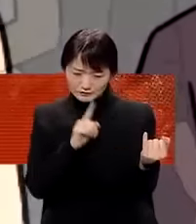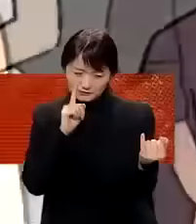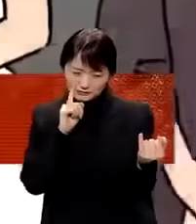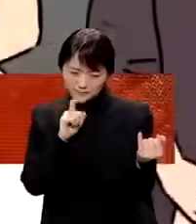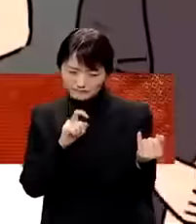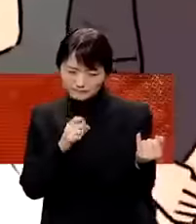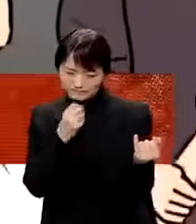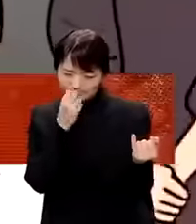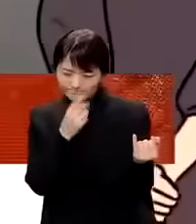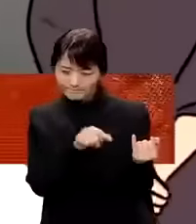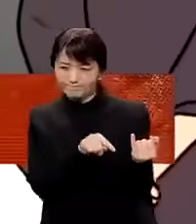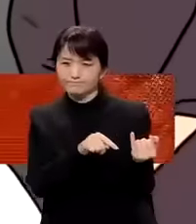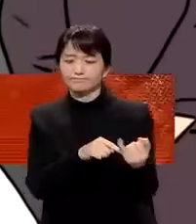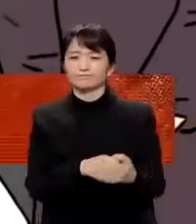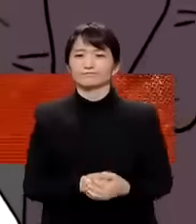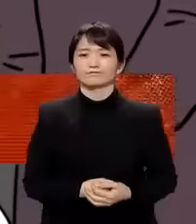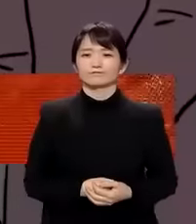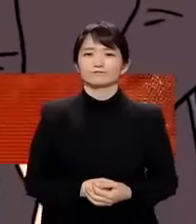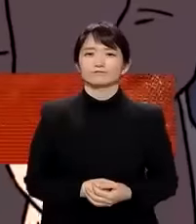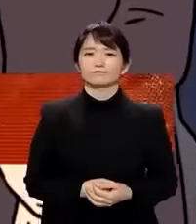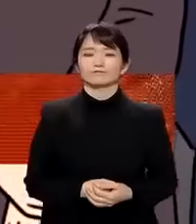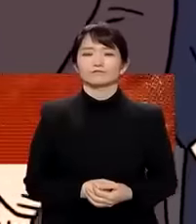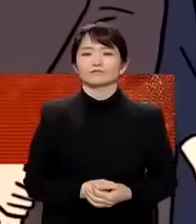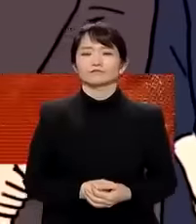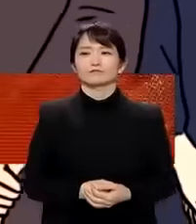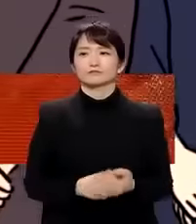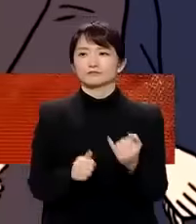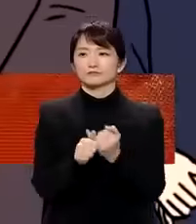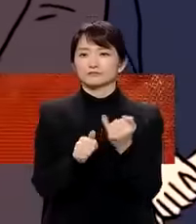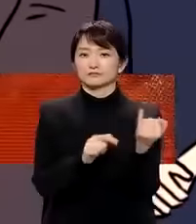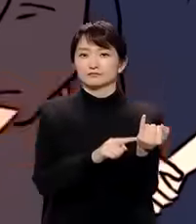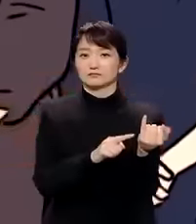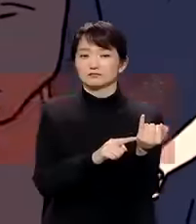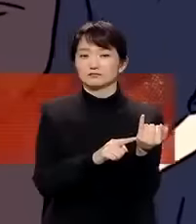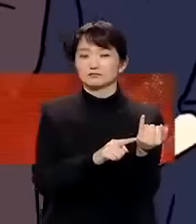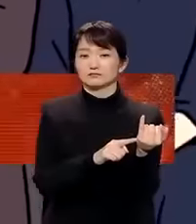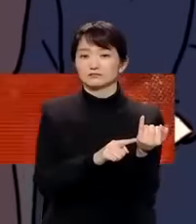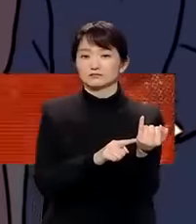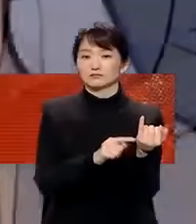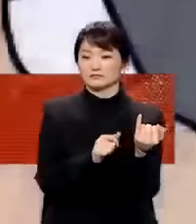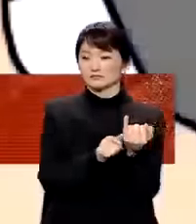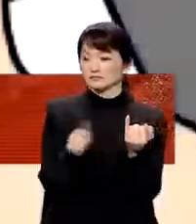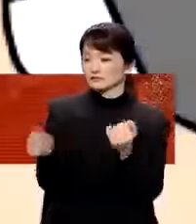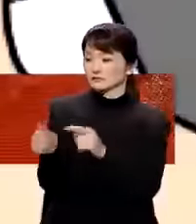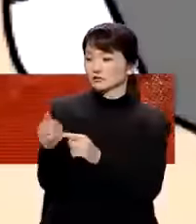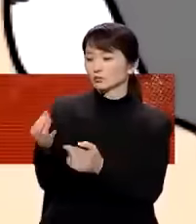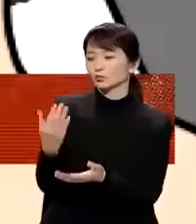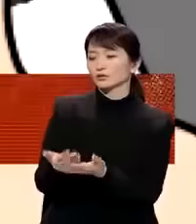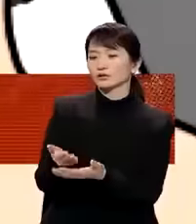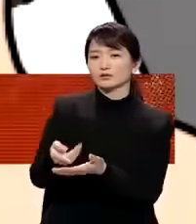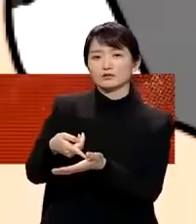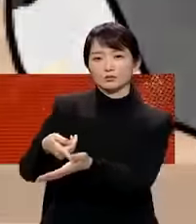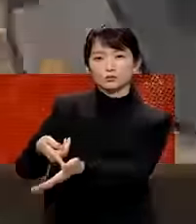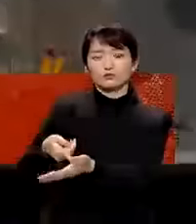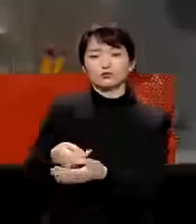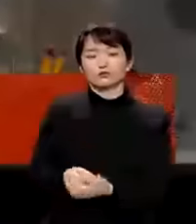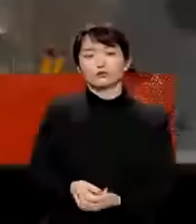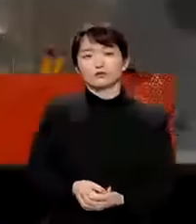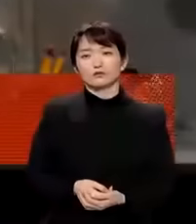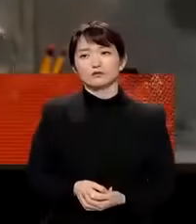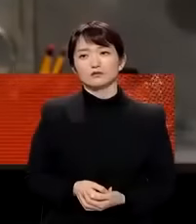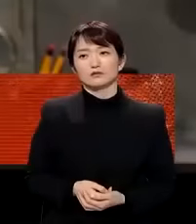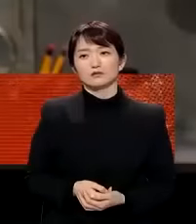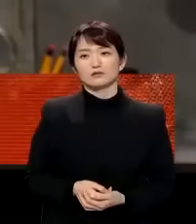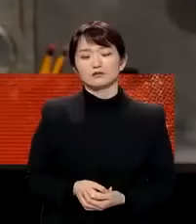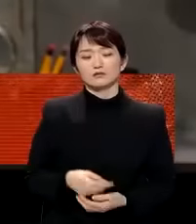스멜스멜 자 어떤 부분이 좀 이상하냐 men 아내가 남편한테 돈을 좀 많이 요구를 했습니다 최초